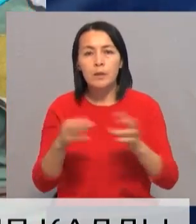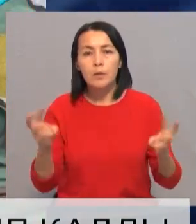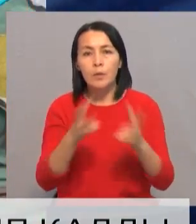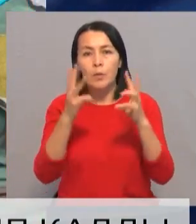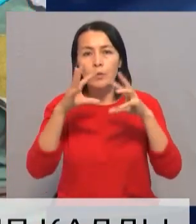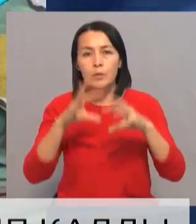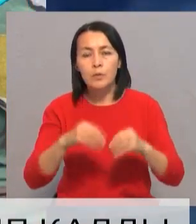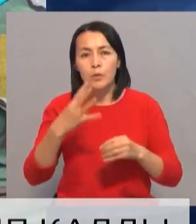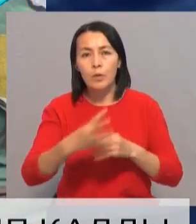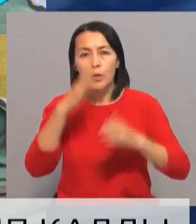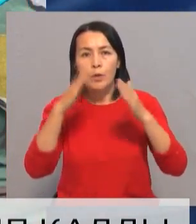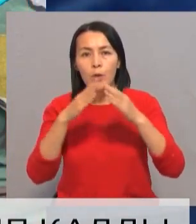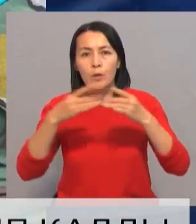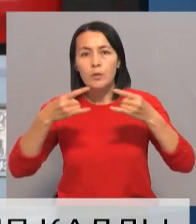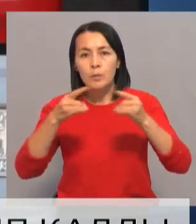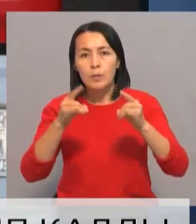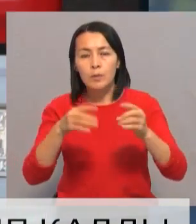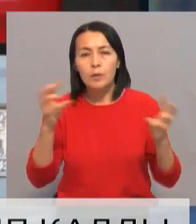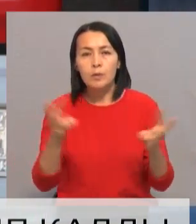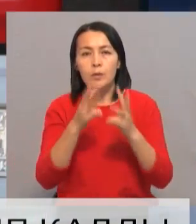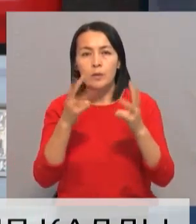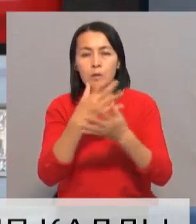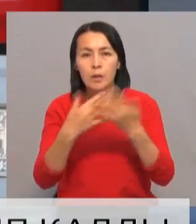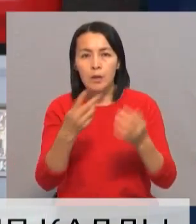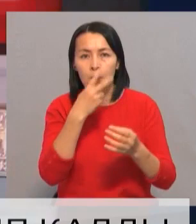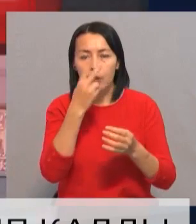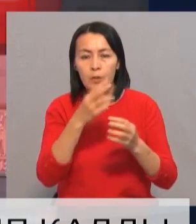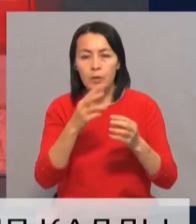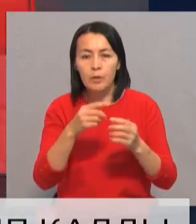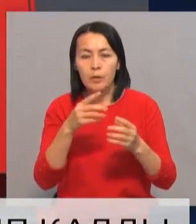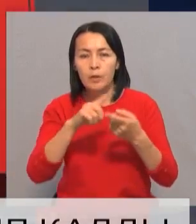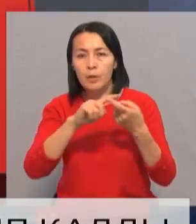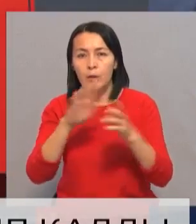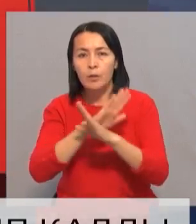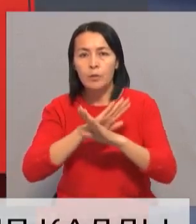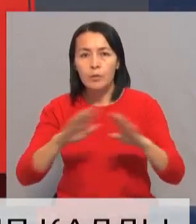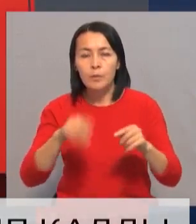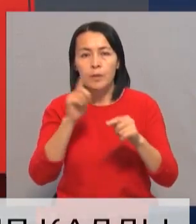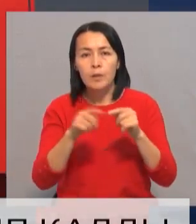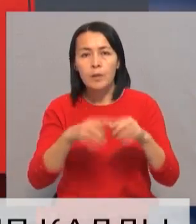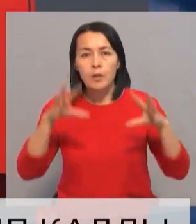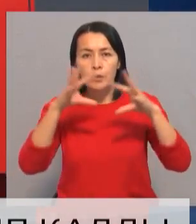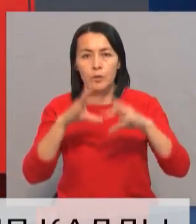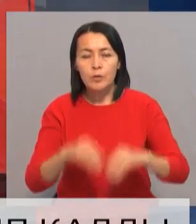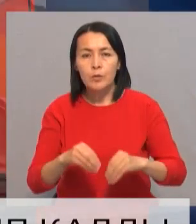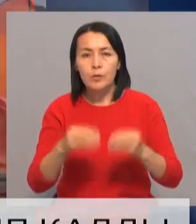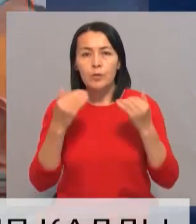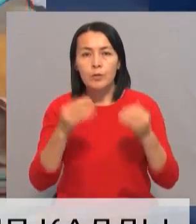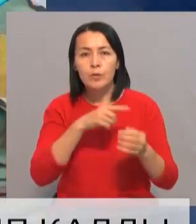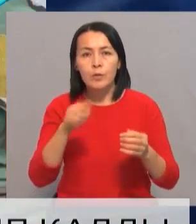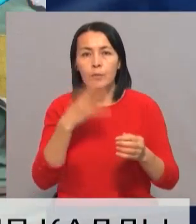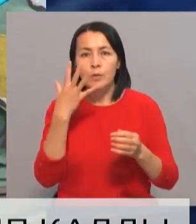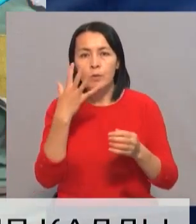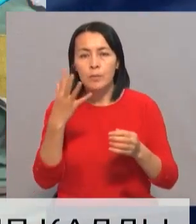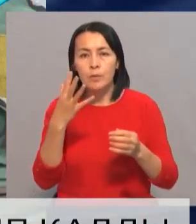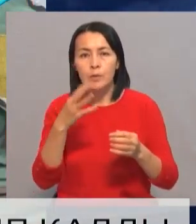сөндірушілер көпқабатты үйдің балконында жанып жатқан заттарды анықтап, жалынның одан әрі таралуына жол бермей дер кезінде сөндіріп үлгерді. Нөмірі